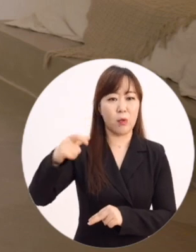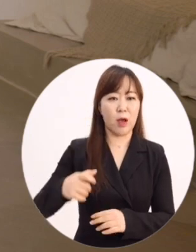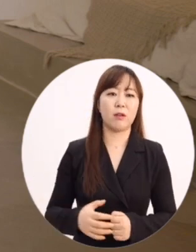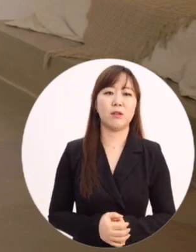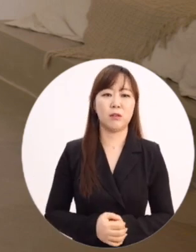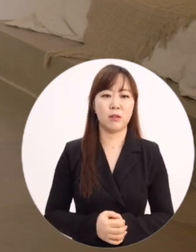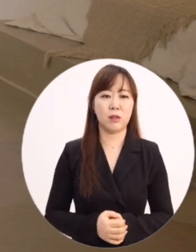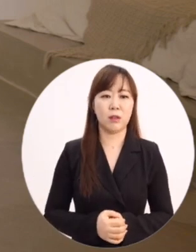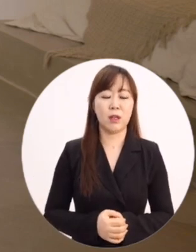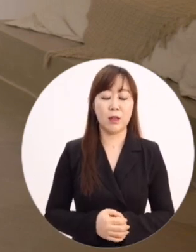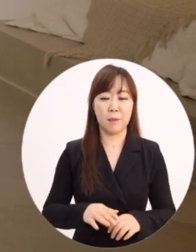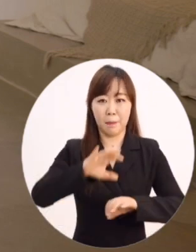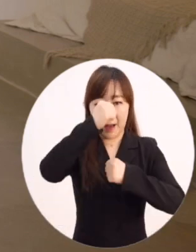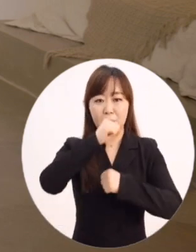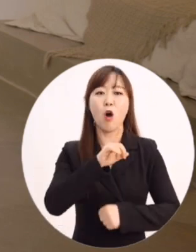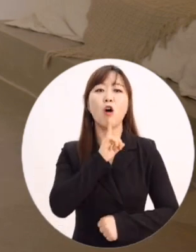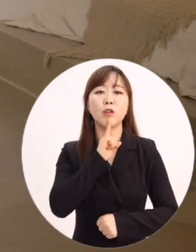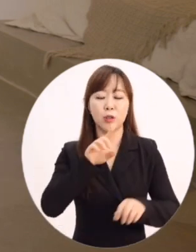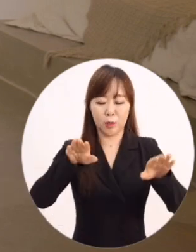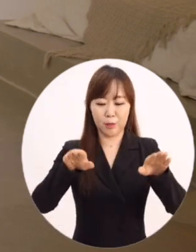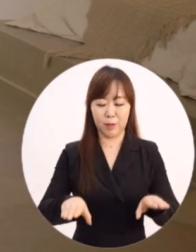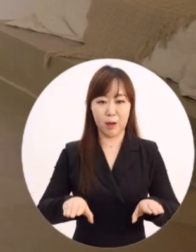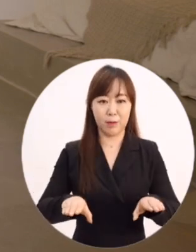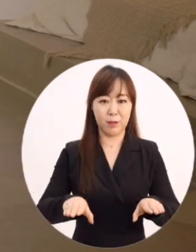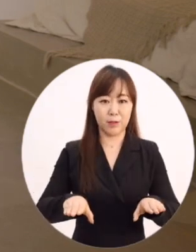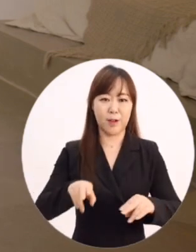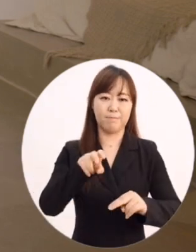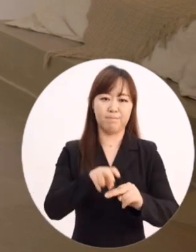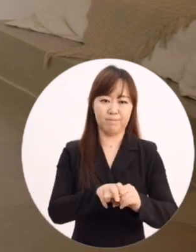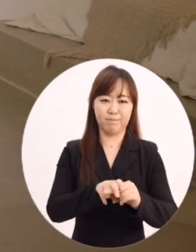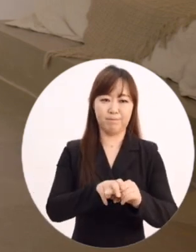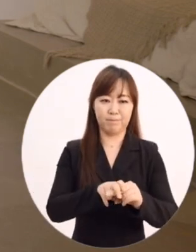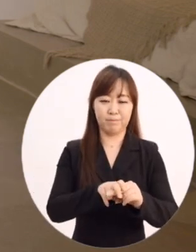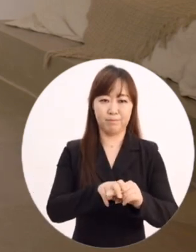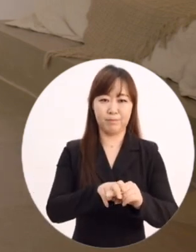발을 엉덩이 너비로 벌리고 의자에 앉습니다.